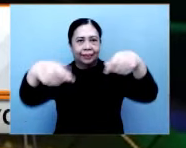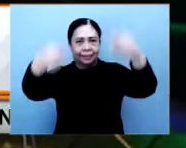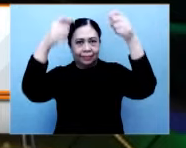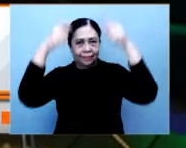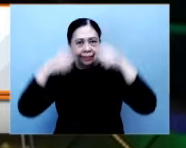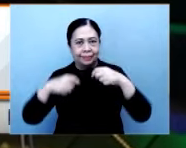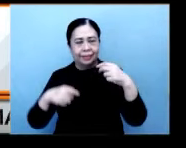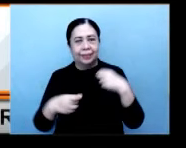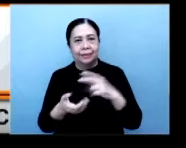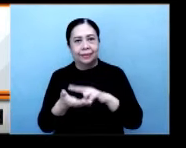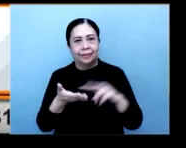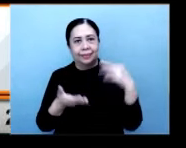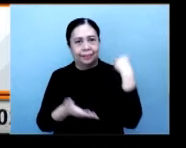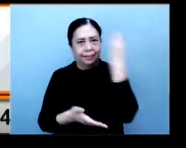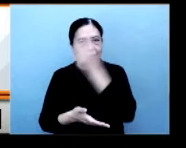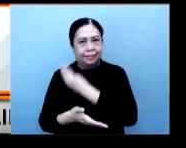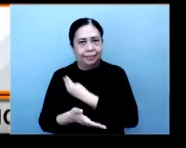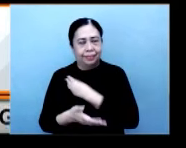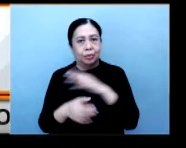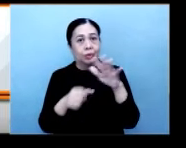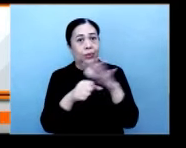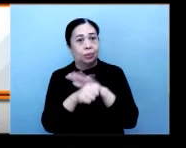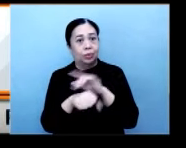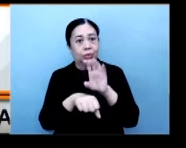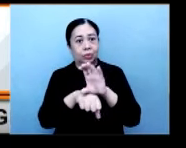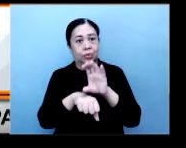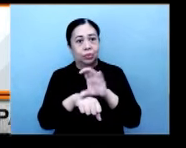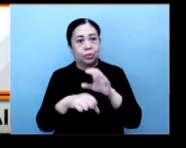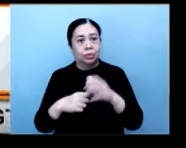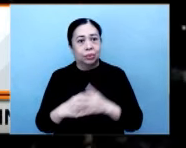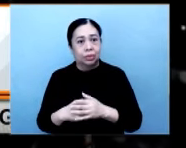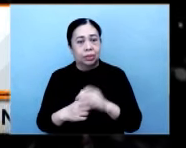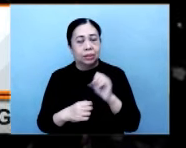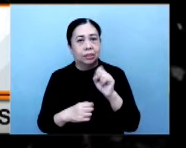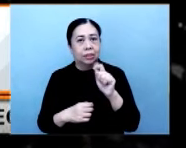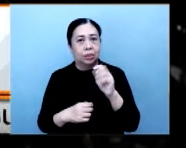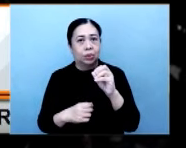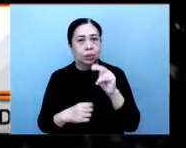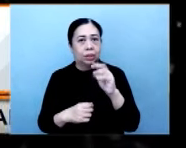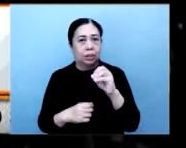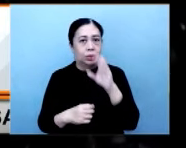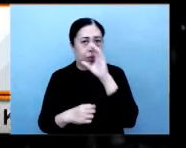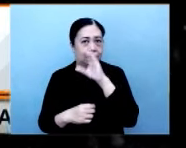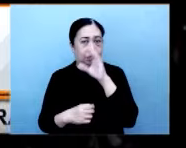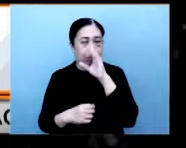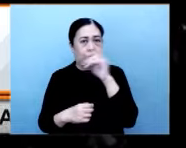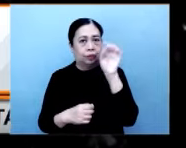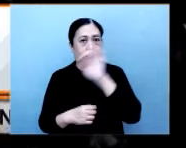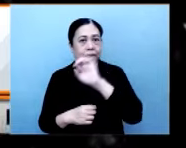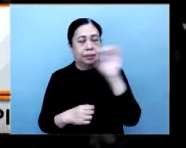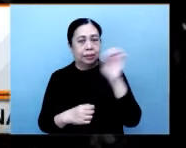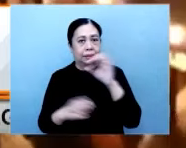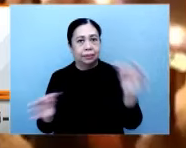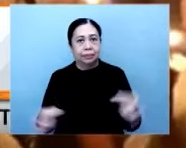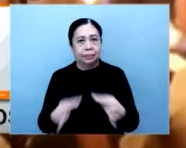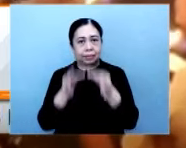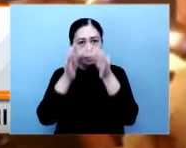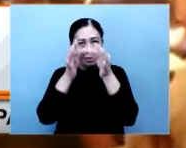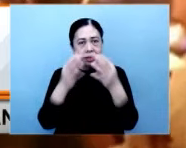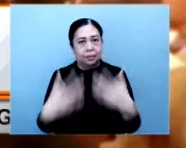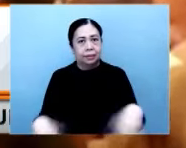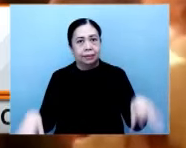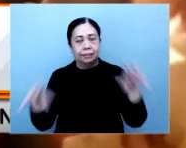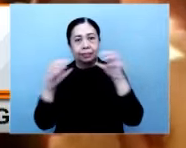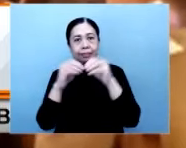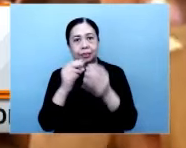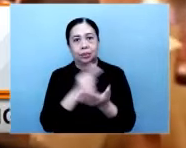Maria. Napuno rin ang Basilica Minor del Santo Niño sa Cebu para sa Easter Vigil Mass. Sa pagtatapos ng Semana